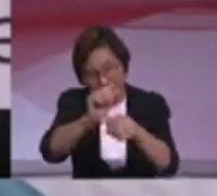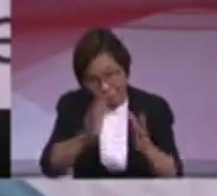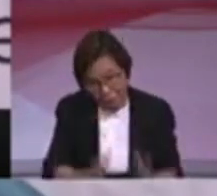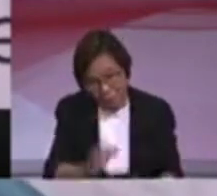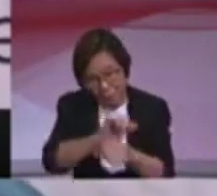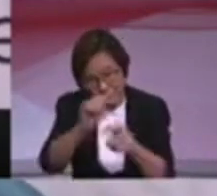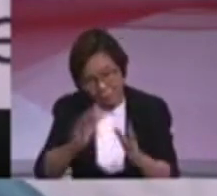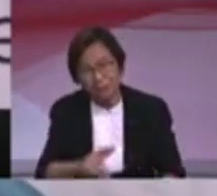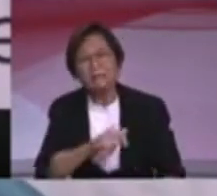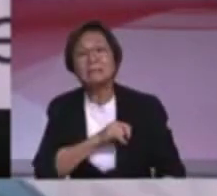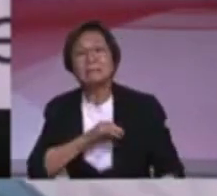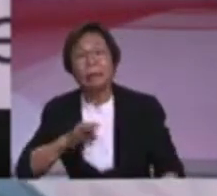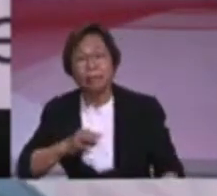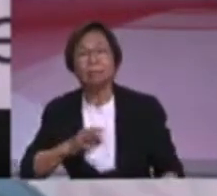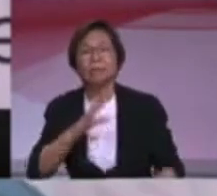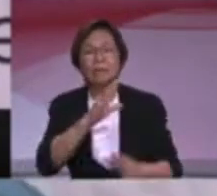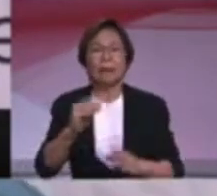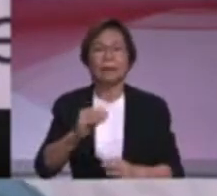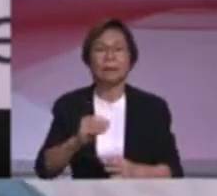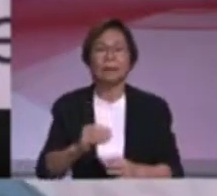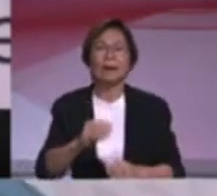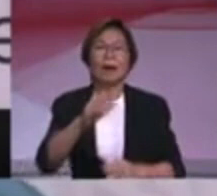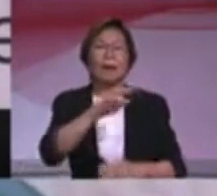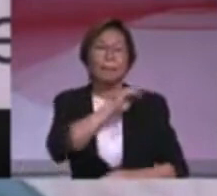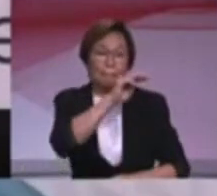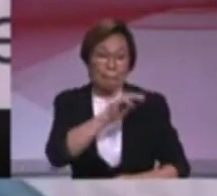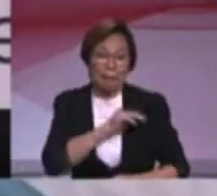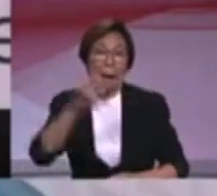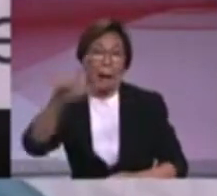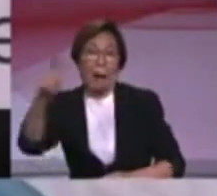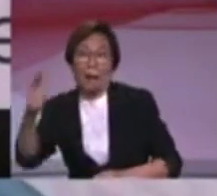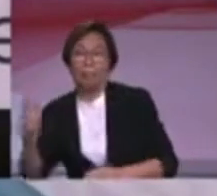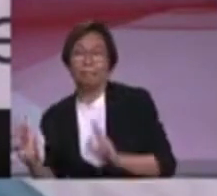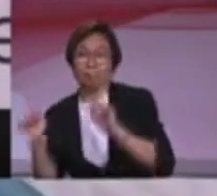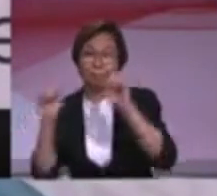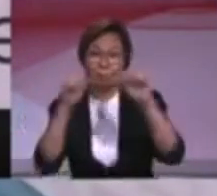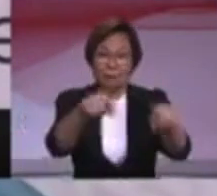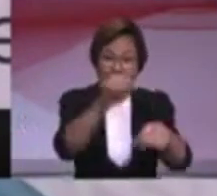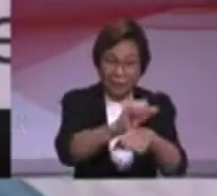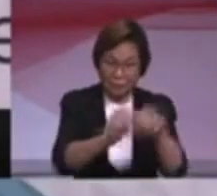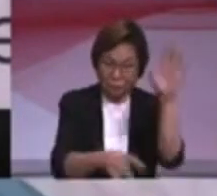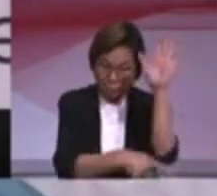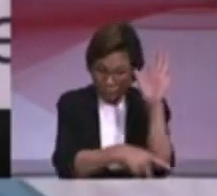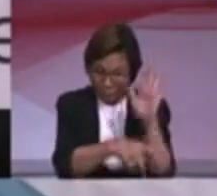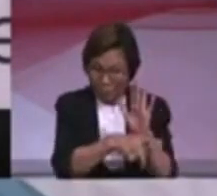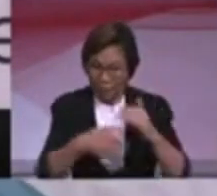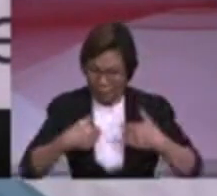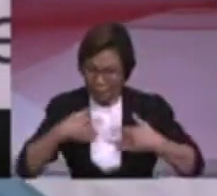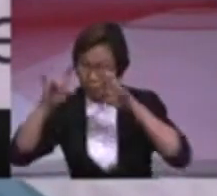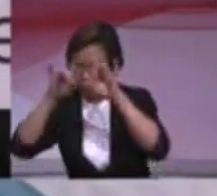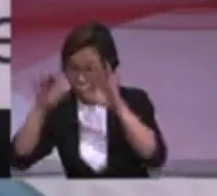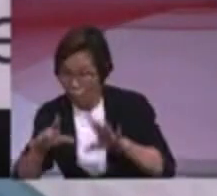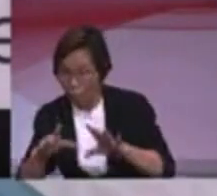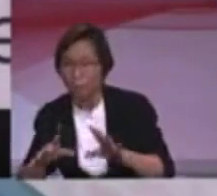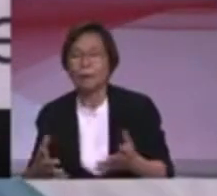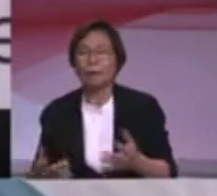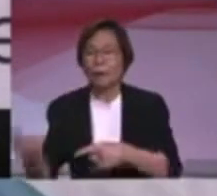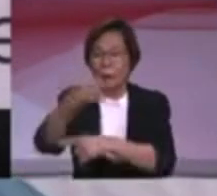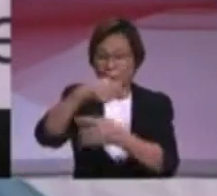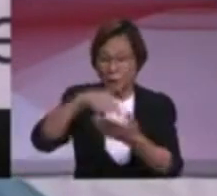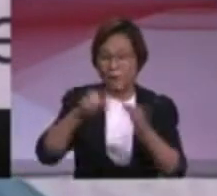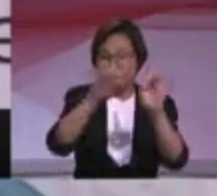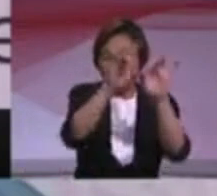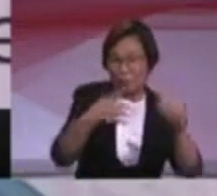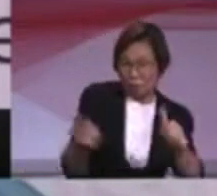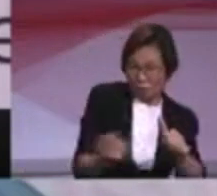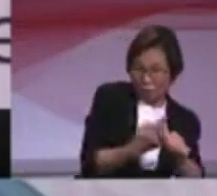juga mereka dari kementerian-kementerian lain yang akan bertugas di parlimen. Jadi hari ini kita lihat saringan yang